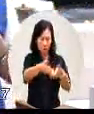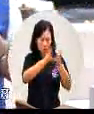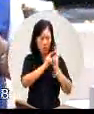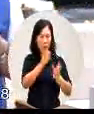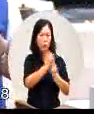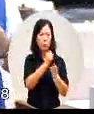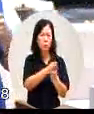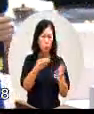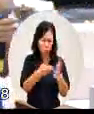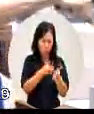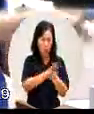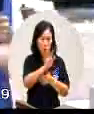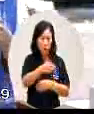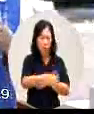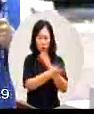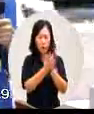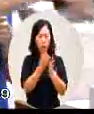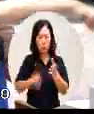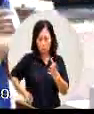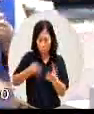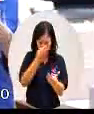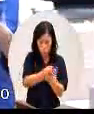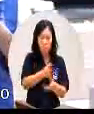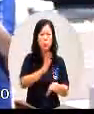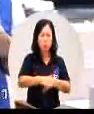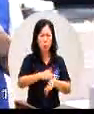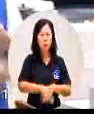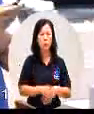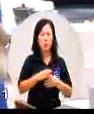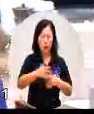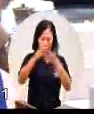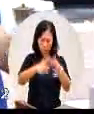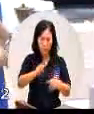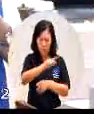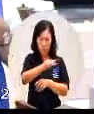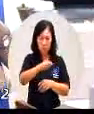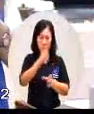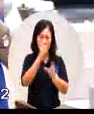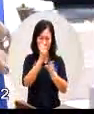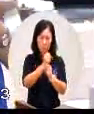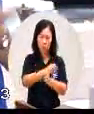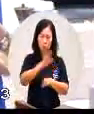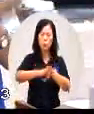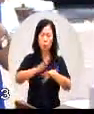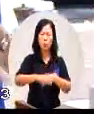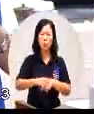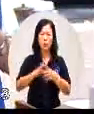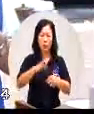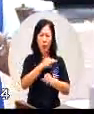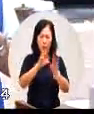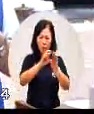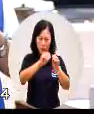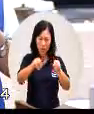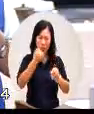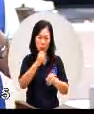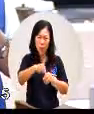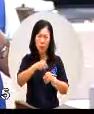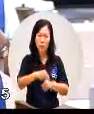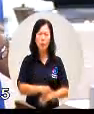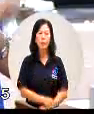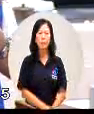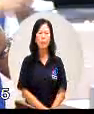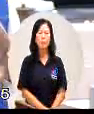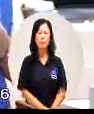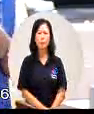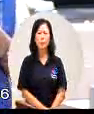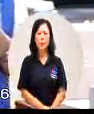落去，很多投资就进来了，很多这个建设就进来了。你的市价，你的土地那个底会地，